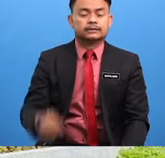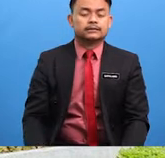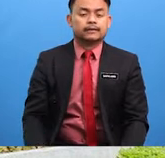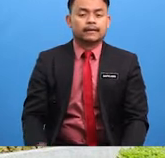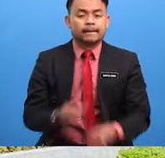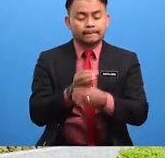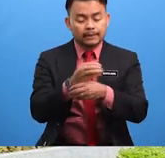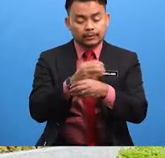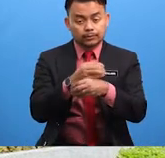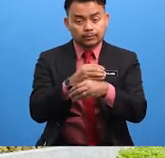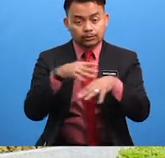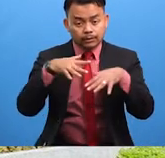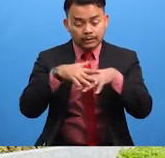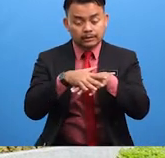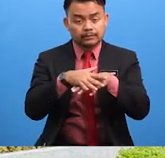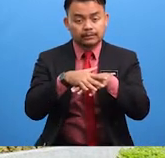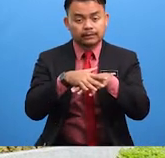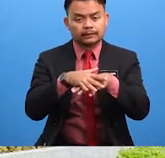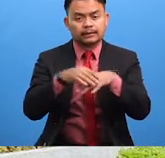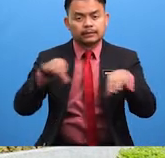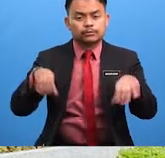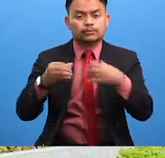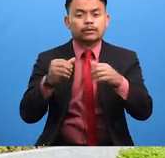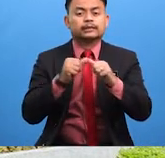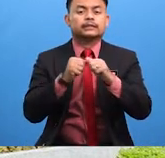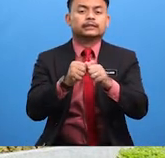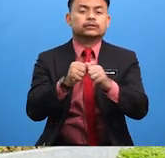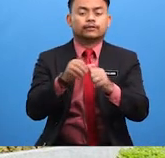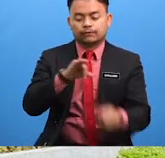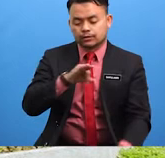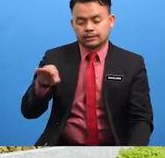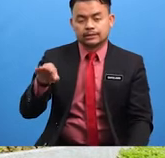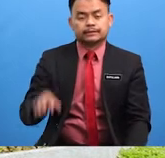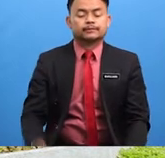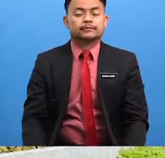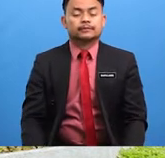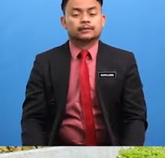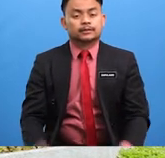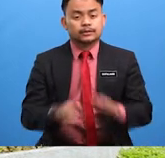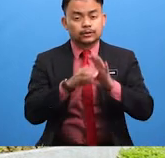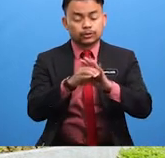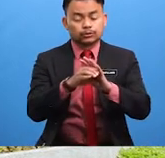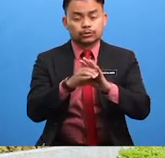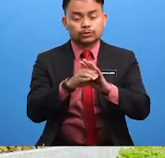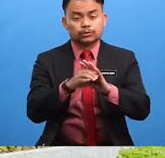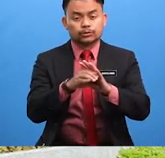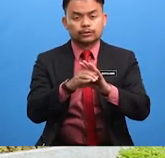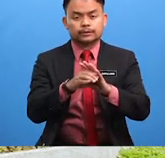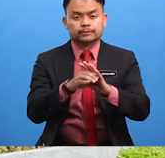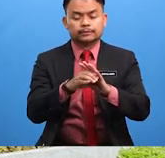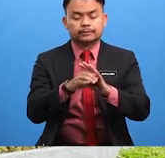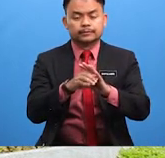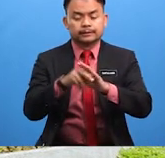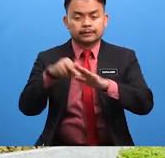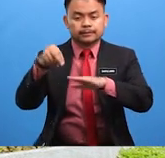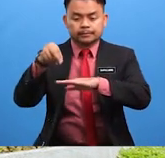dibuat didasarkan kepada fungsinya. Misalnya, bagi masyarakat petani atau nelayan, kerja-kerja